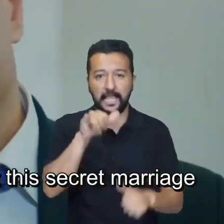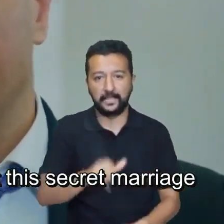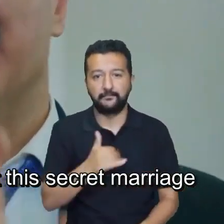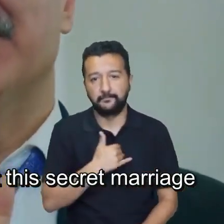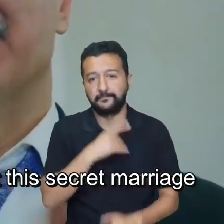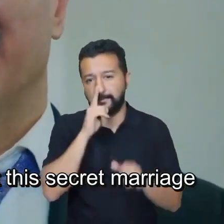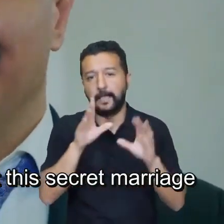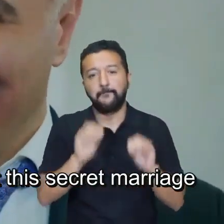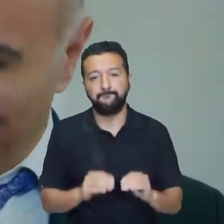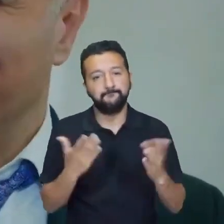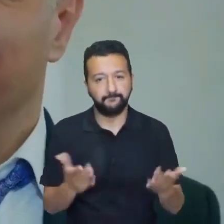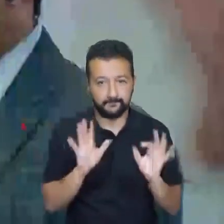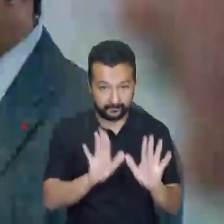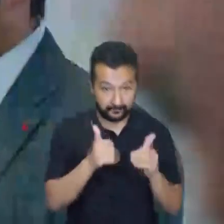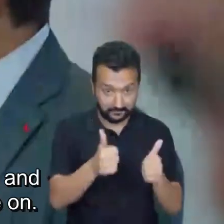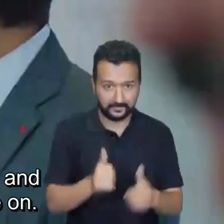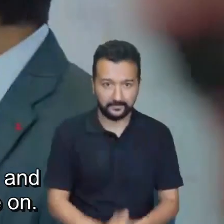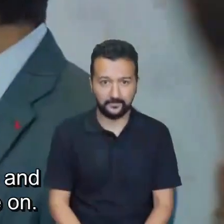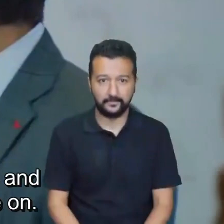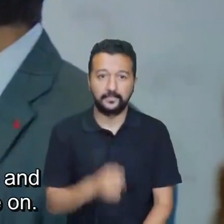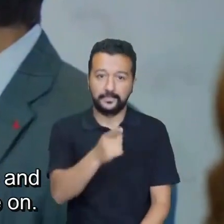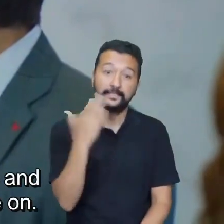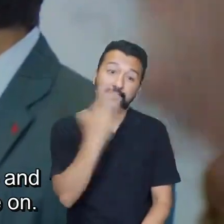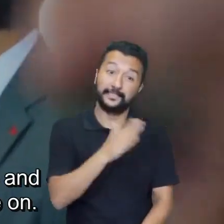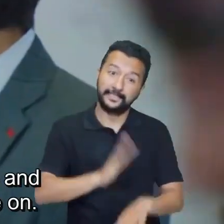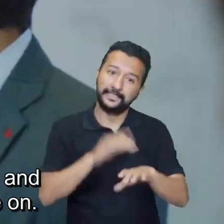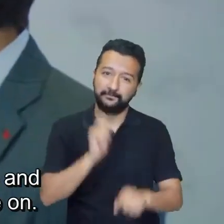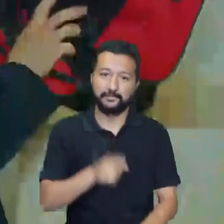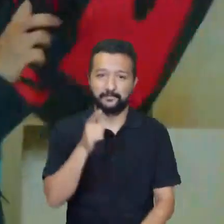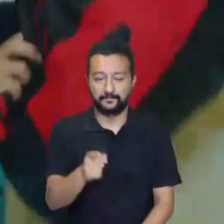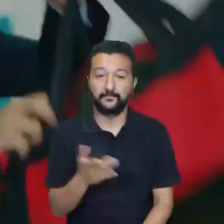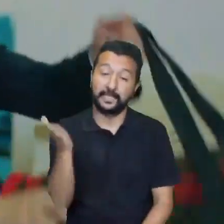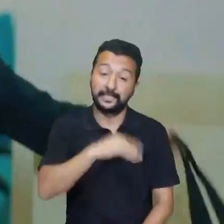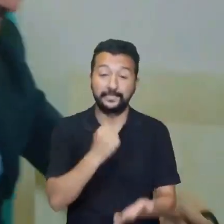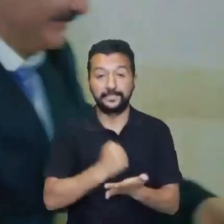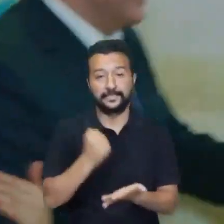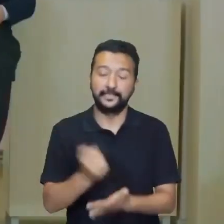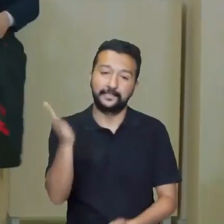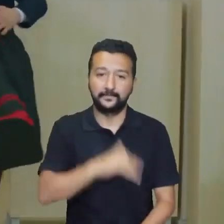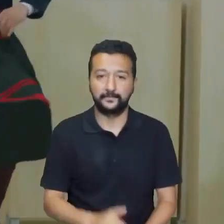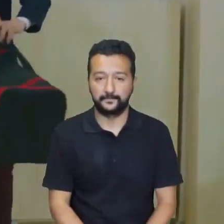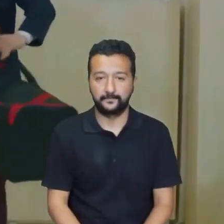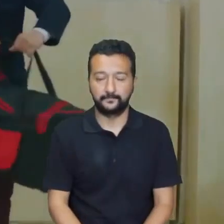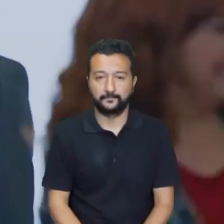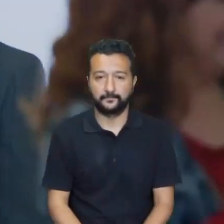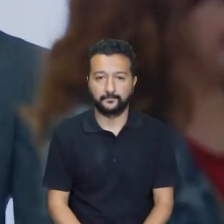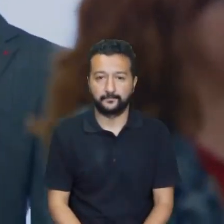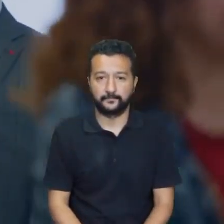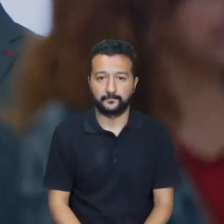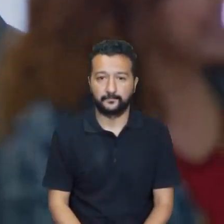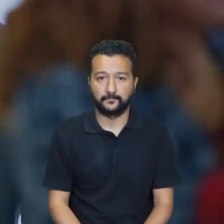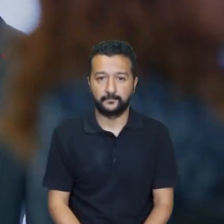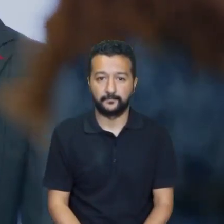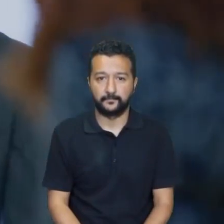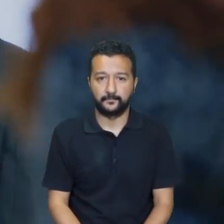benim ağzımdan da bir şey çıkmaz. Tamam mı? Hadi o zaman gidip kıyalım şunu. Hadi. Çantayı